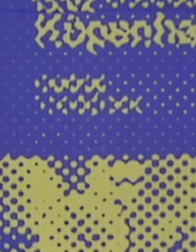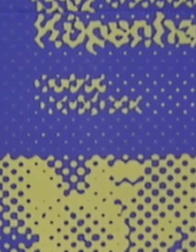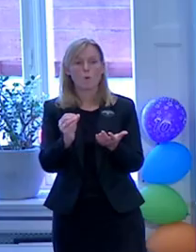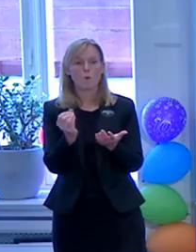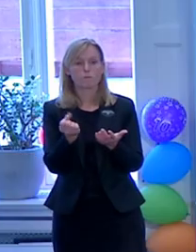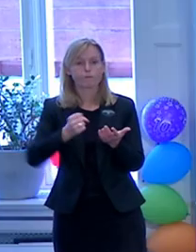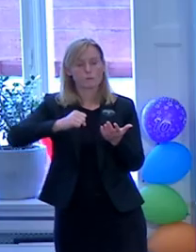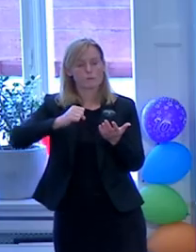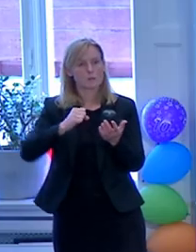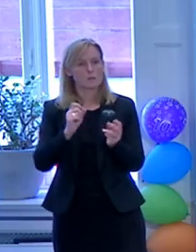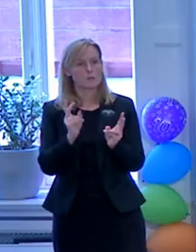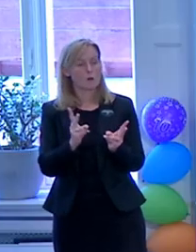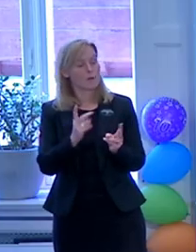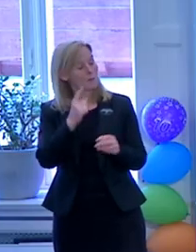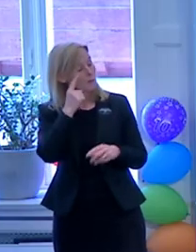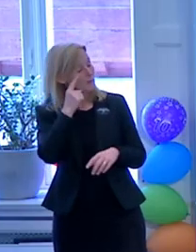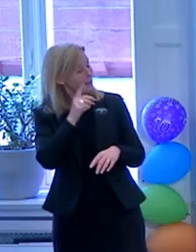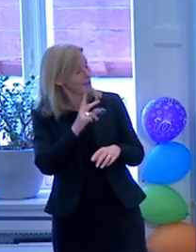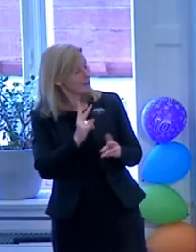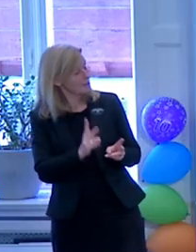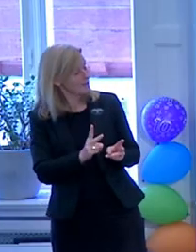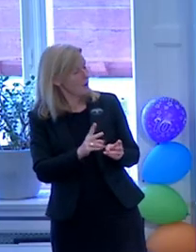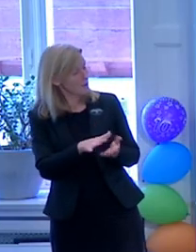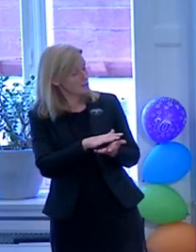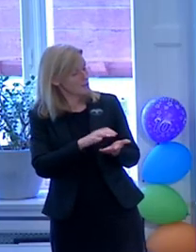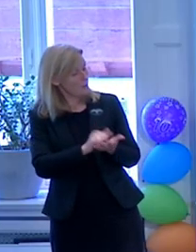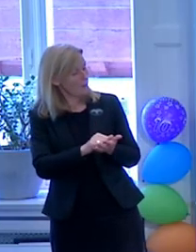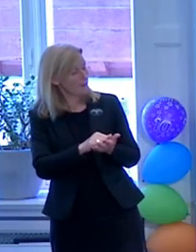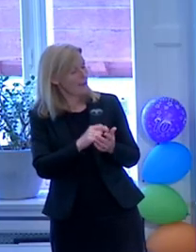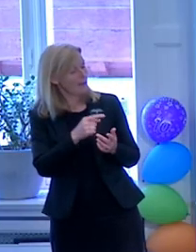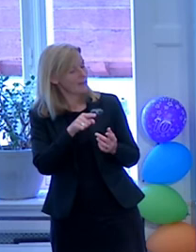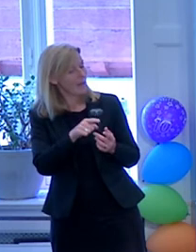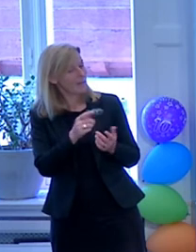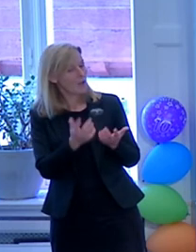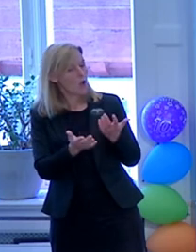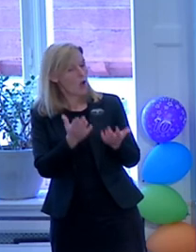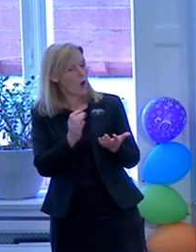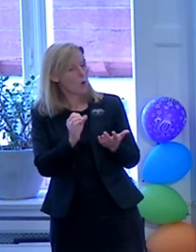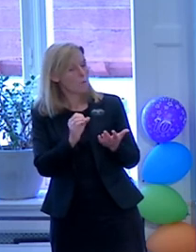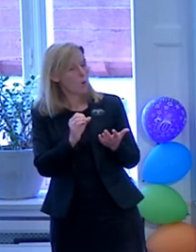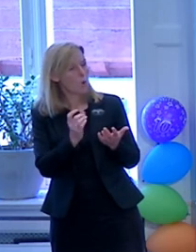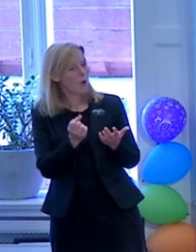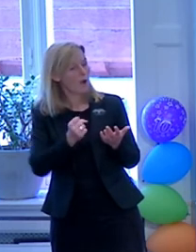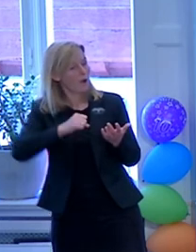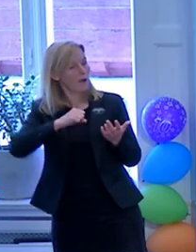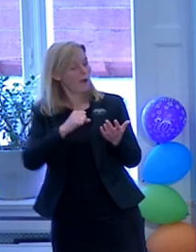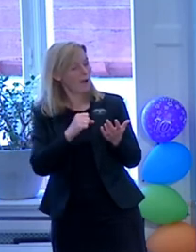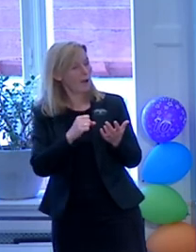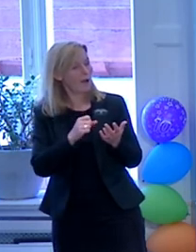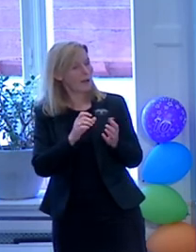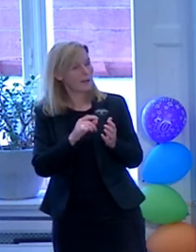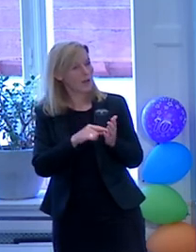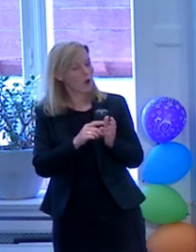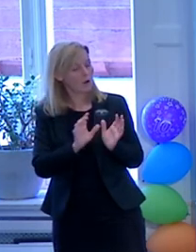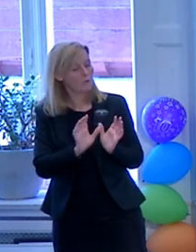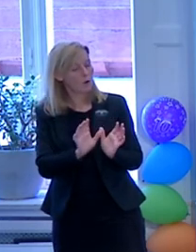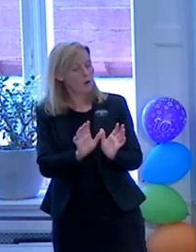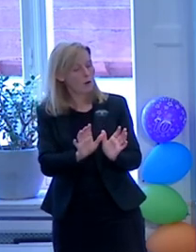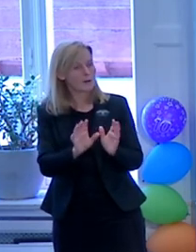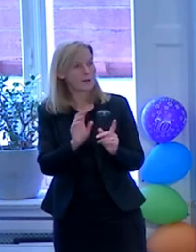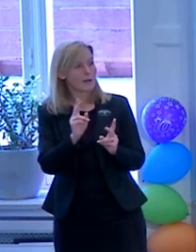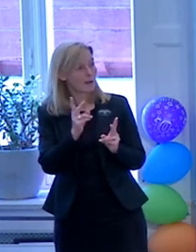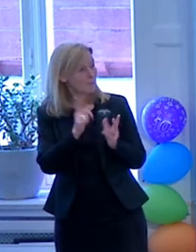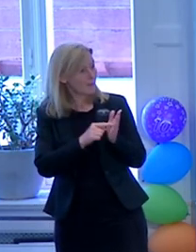och då låter det lite grann som att du tänker att Skåne skulle kunna vara den lite lagom olydiga, putta lagen framför sig.